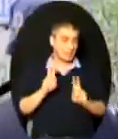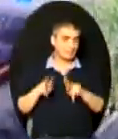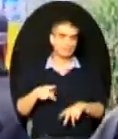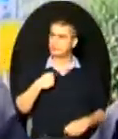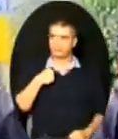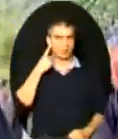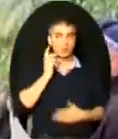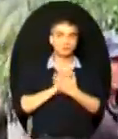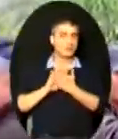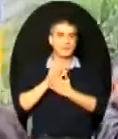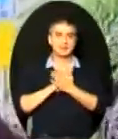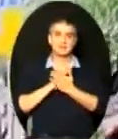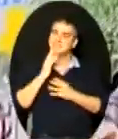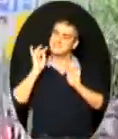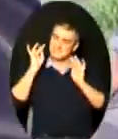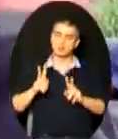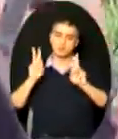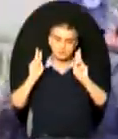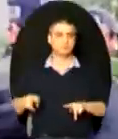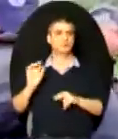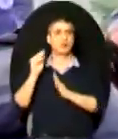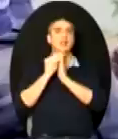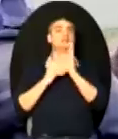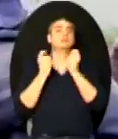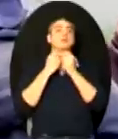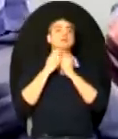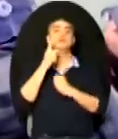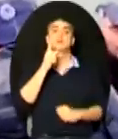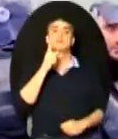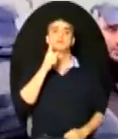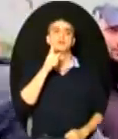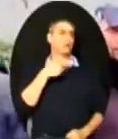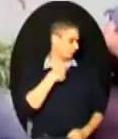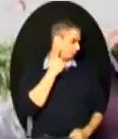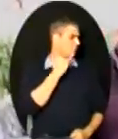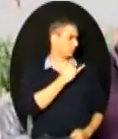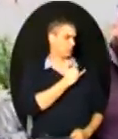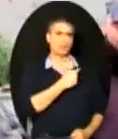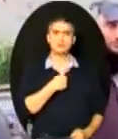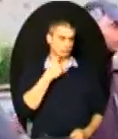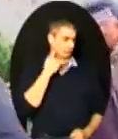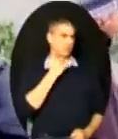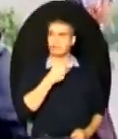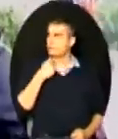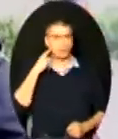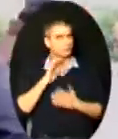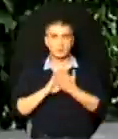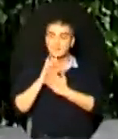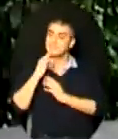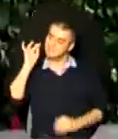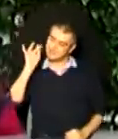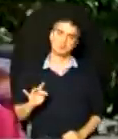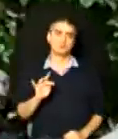עדיין לא שמעתי גינוי מלא של הרשימה המשותפת, שהוא לא תלוי בשביל. אני שמעתי גם. אני לא שמעתי שם